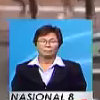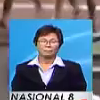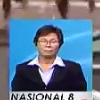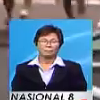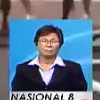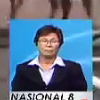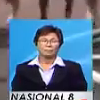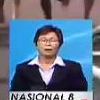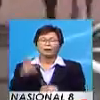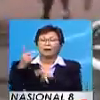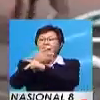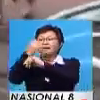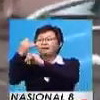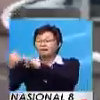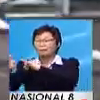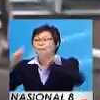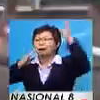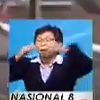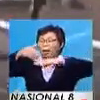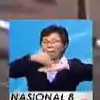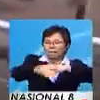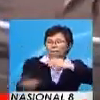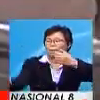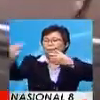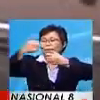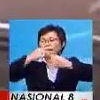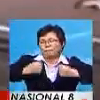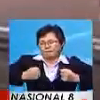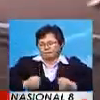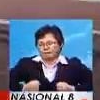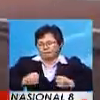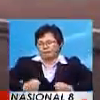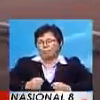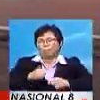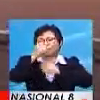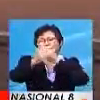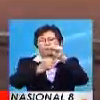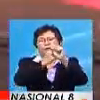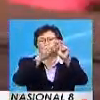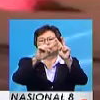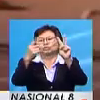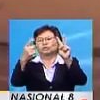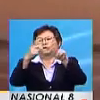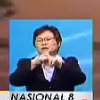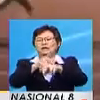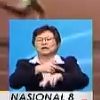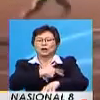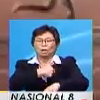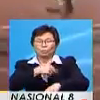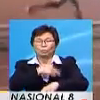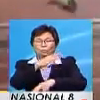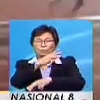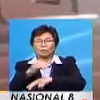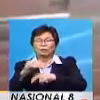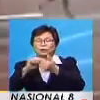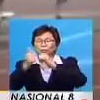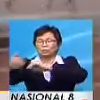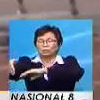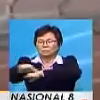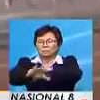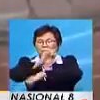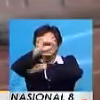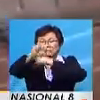ini kali terakhir Malaysia menghantar penyertaan untuk acara maraton adalah pada tahun 2011 di Indonesia manakala di sukan C